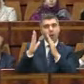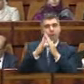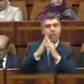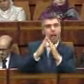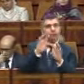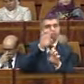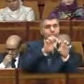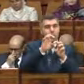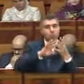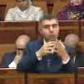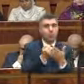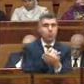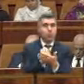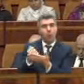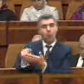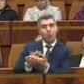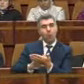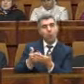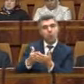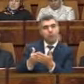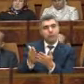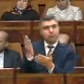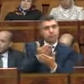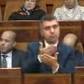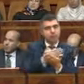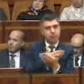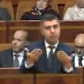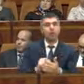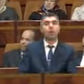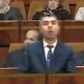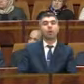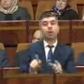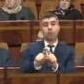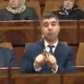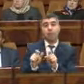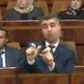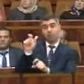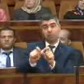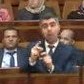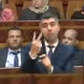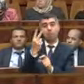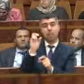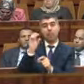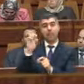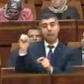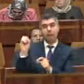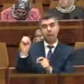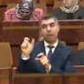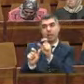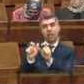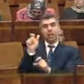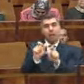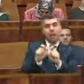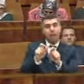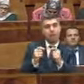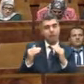الأحياء الهامشية. ومن المتوقع أن يتم تحسين ظروف عيش أكثر من 200,000 من السكان تماشيا مع